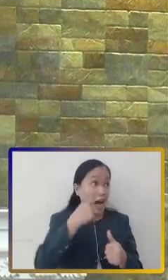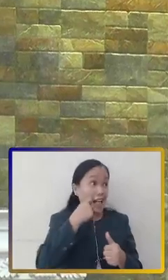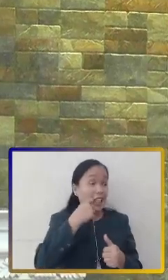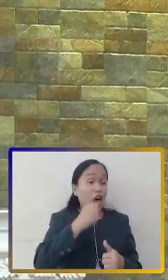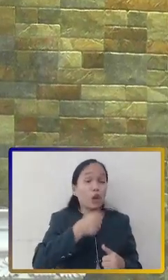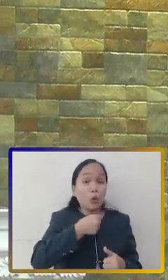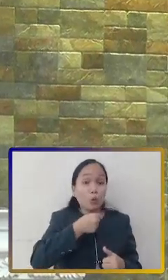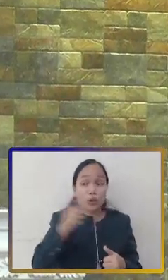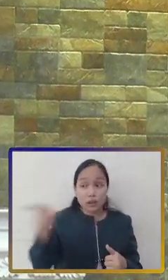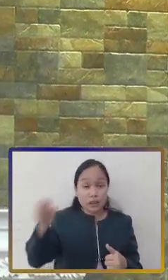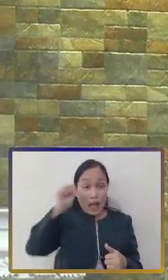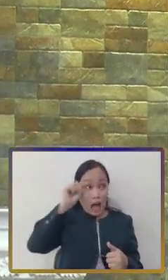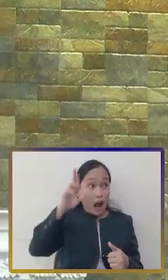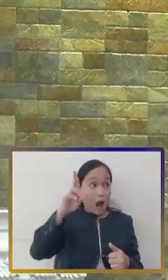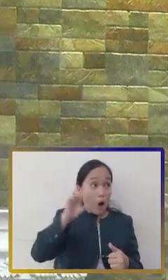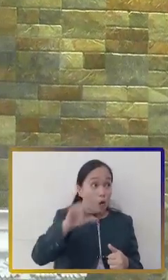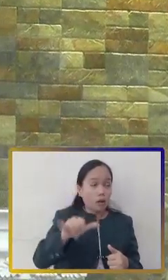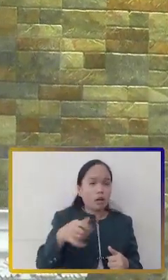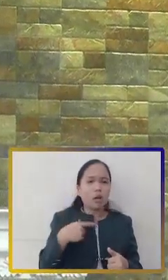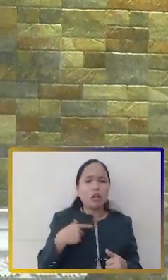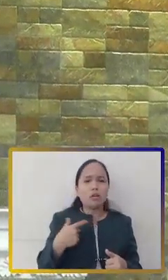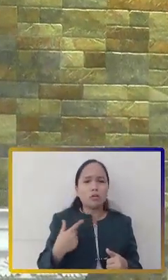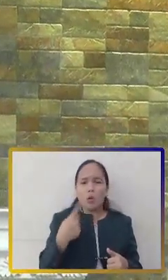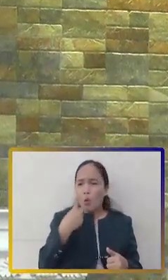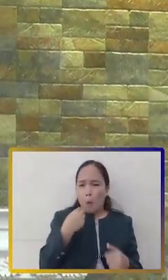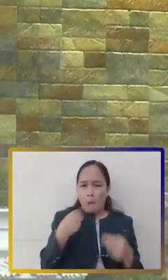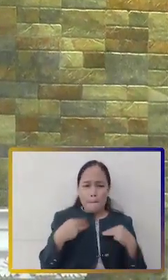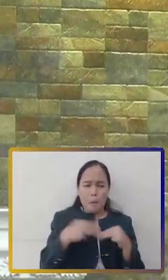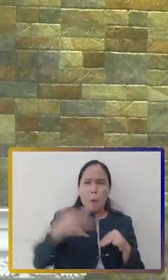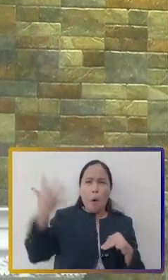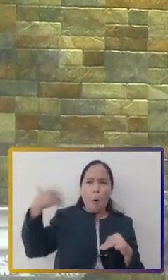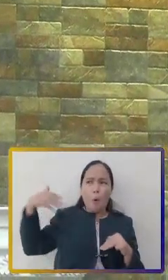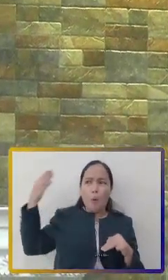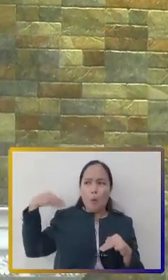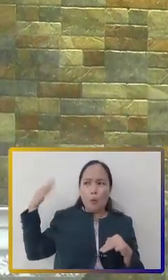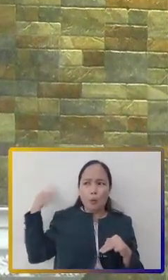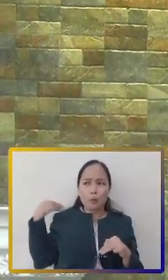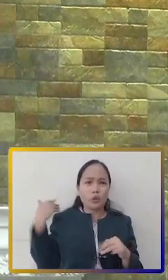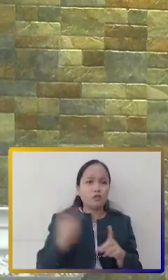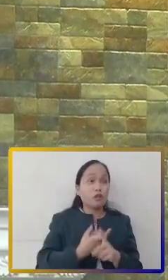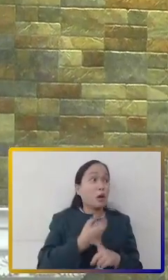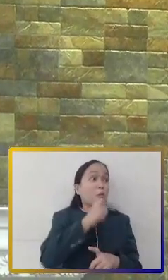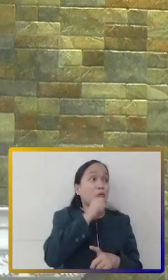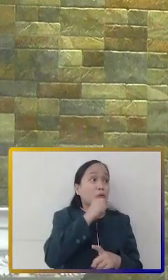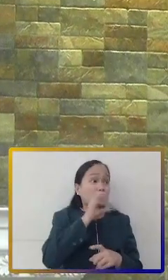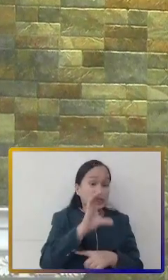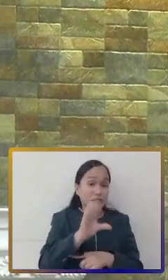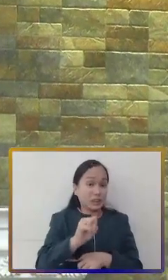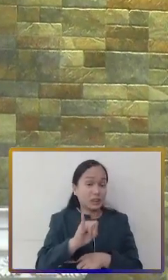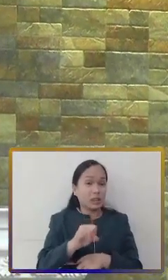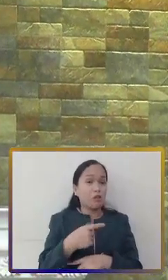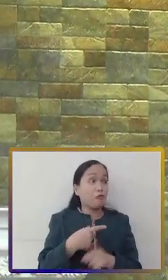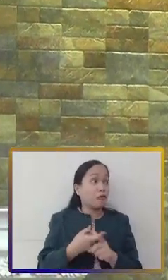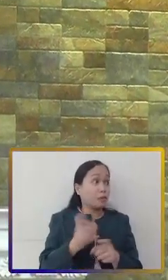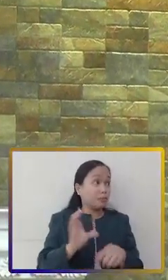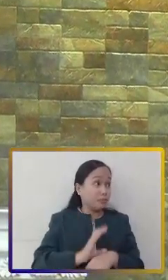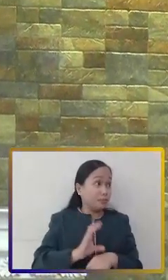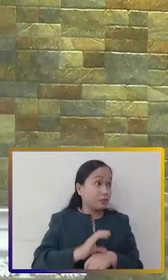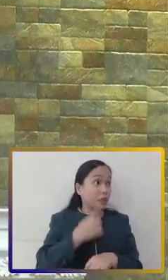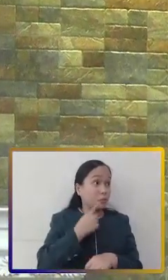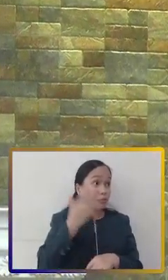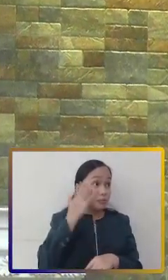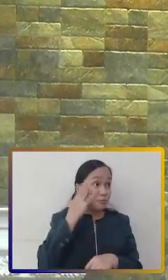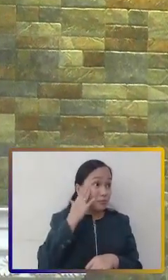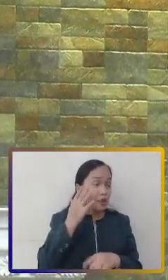niyo po, binanggit niya yung mga members ng old CSI mula pa doon sa, mula po sa pinagsimulan po ng simbahan po na ito. Makikita niyo